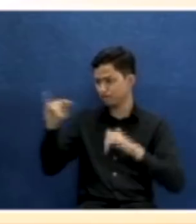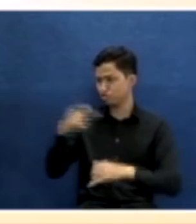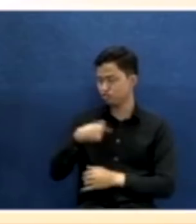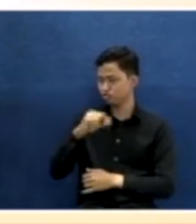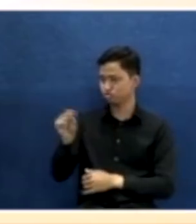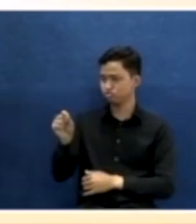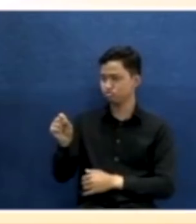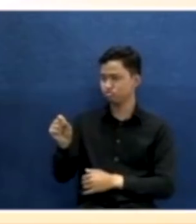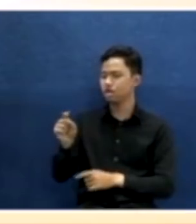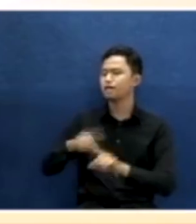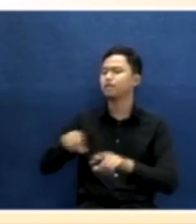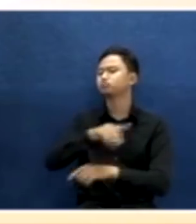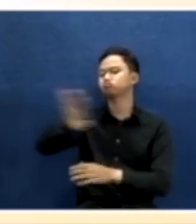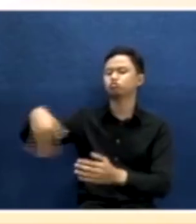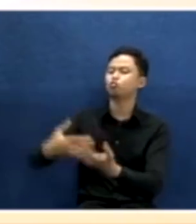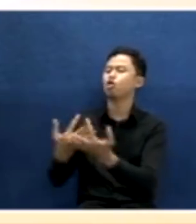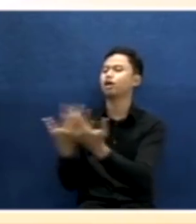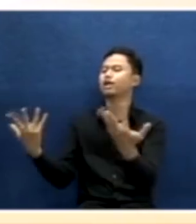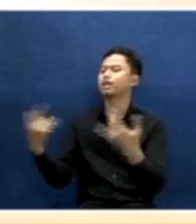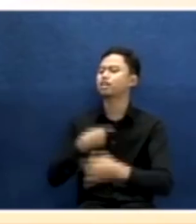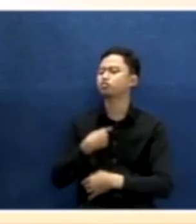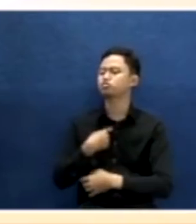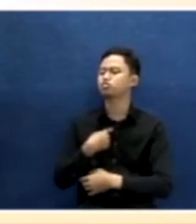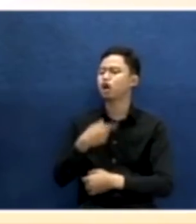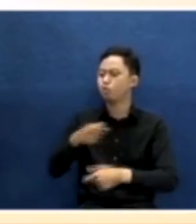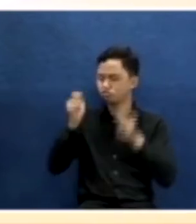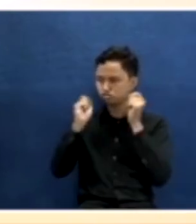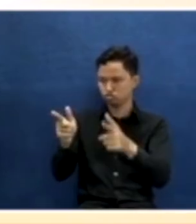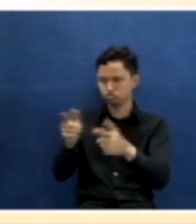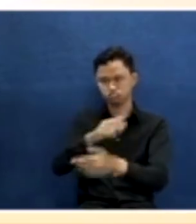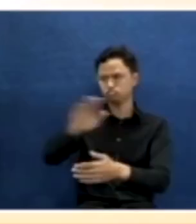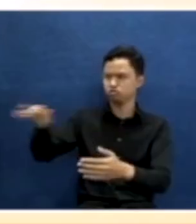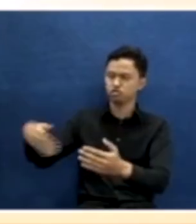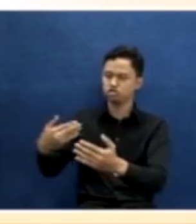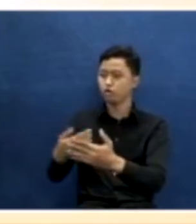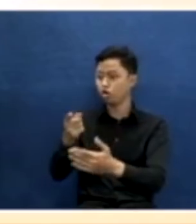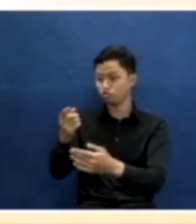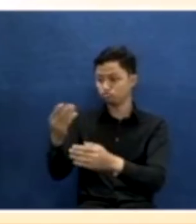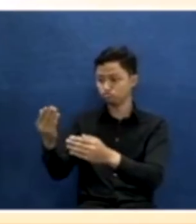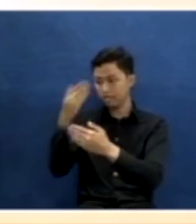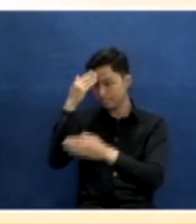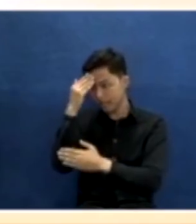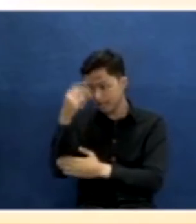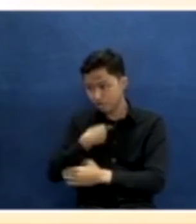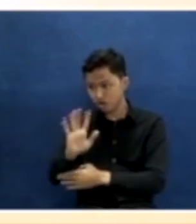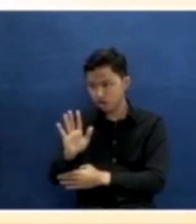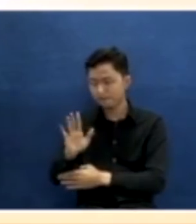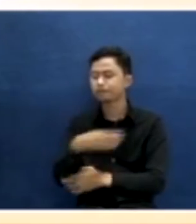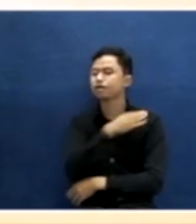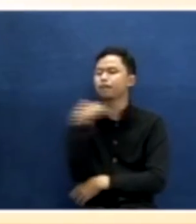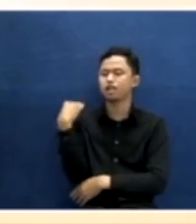kalian adalah kemudian rakyatku maka aku akan memberikan perintah kepada kalian dan siapapun yang tidak memenuhi perintahku aku penggal